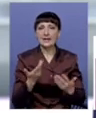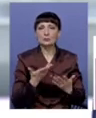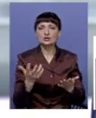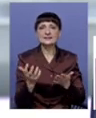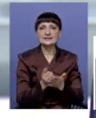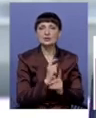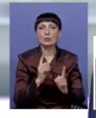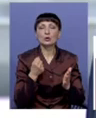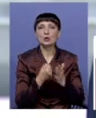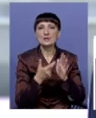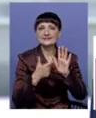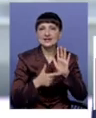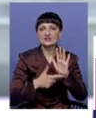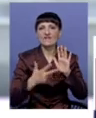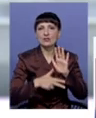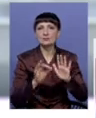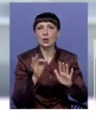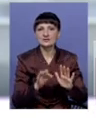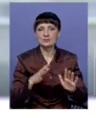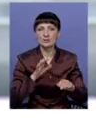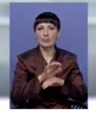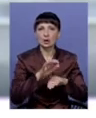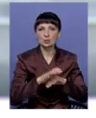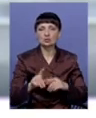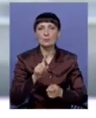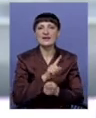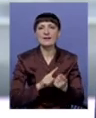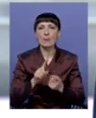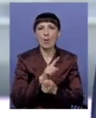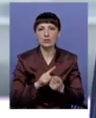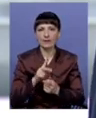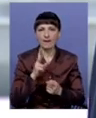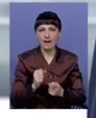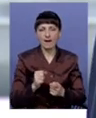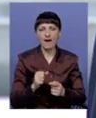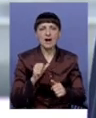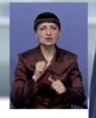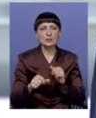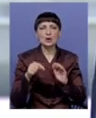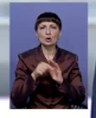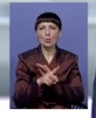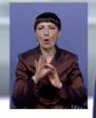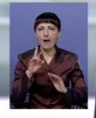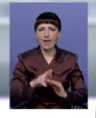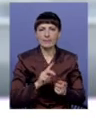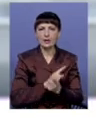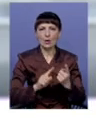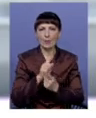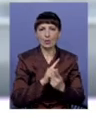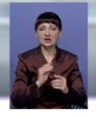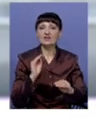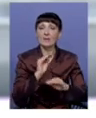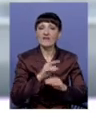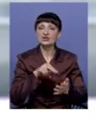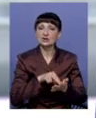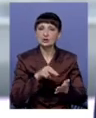достичь, чтобы до 70-80% продукции перерабатывалось. Особенно глубокая переработка приносит большую добавочную